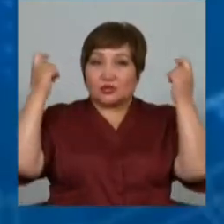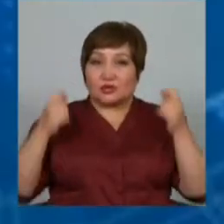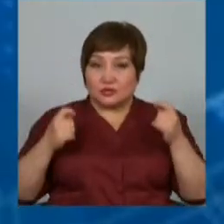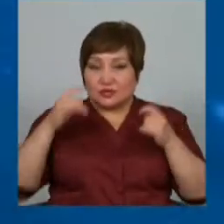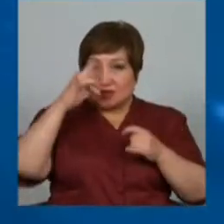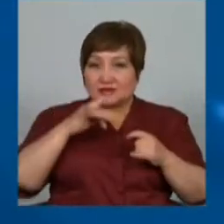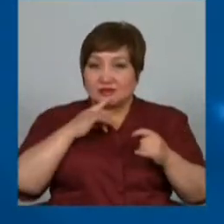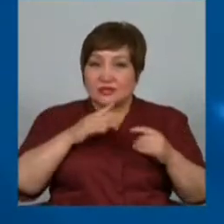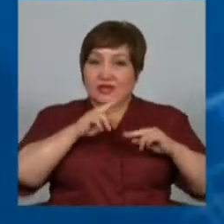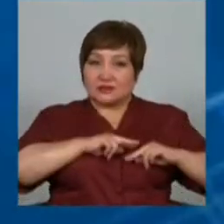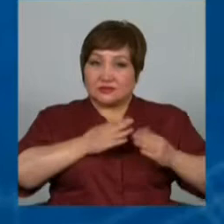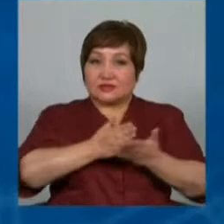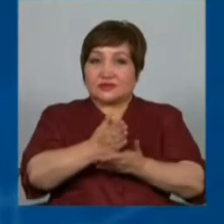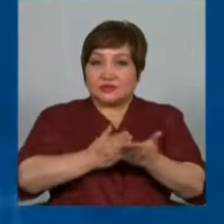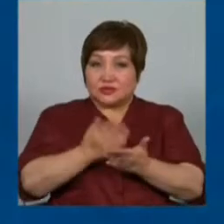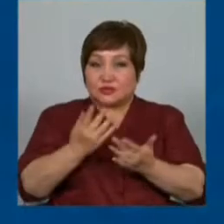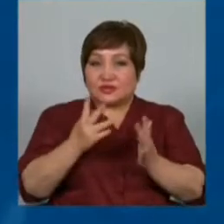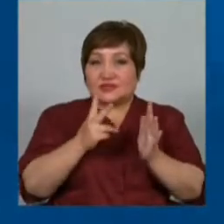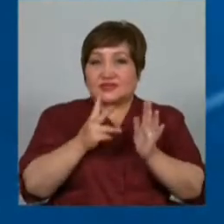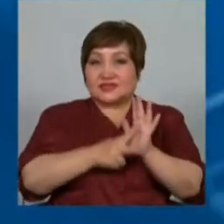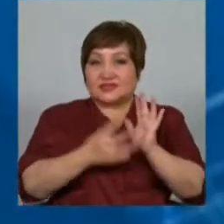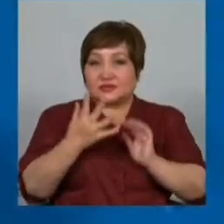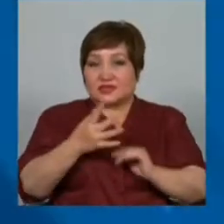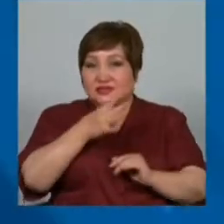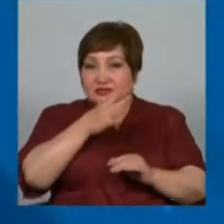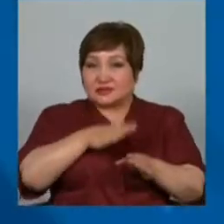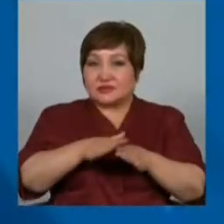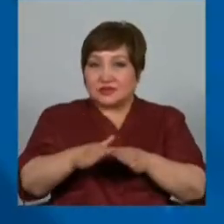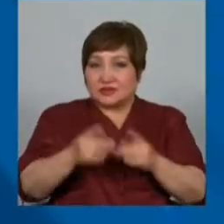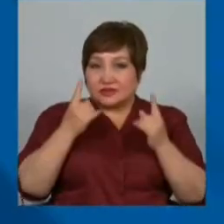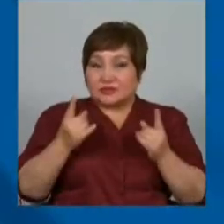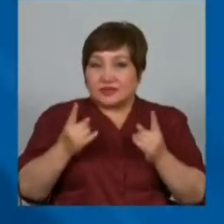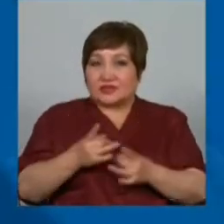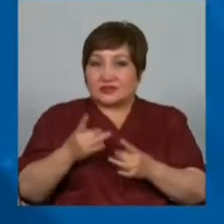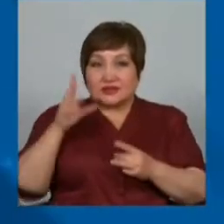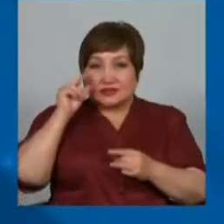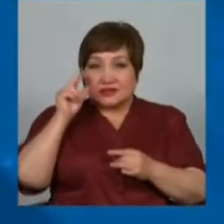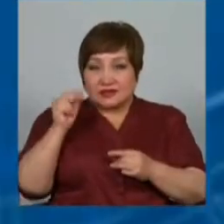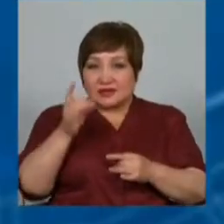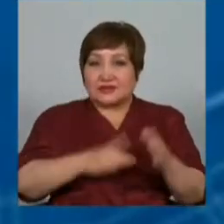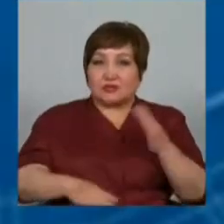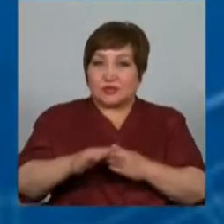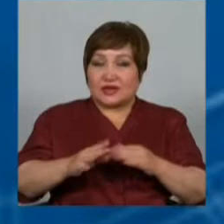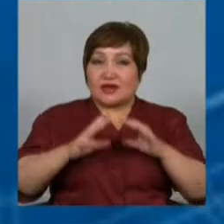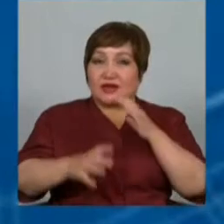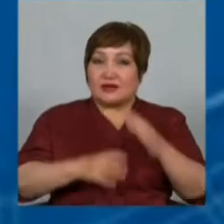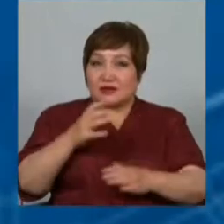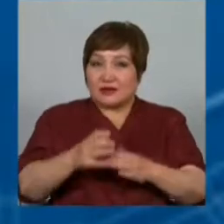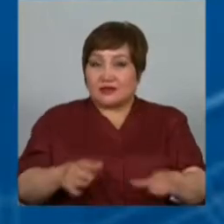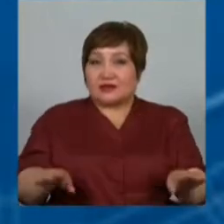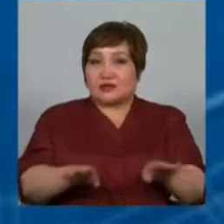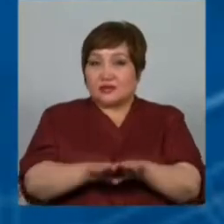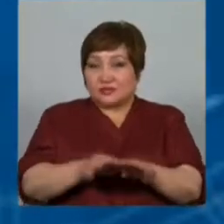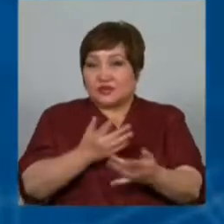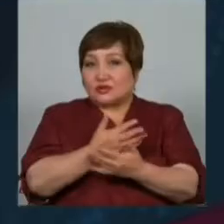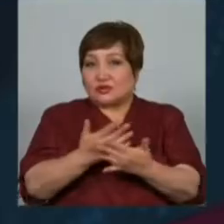еңбек ері биыл 85 жасқа толып отыр. Мерейлі датаға орай республикалық және халықаралық көлемде түрлі іс-шаралар